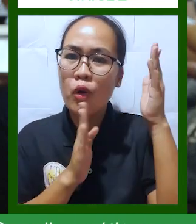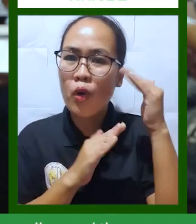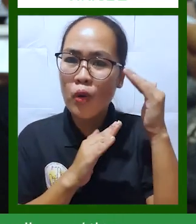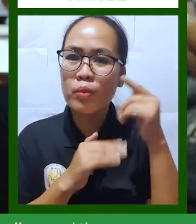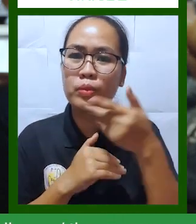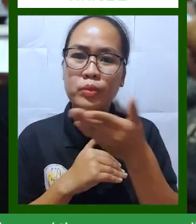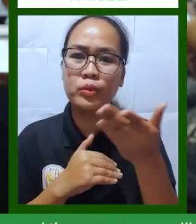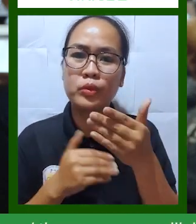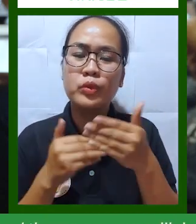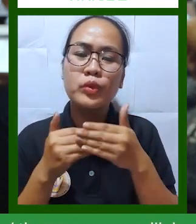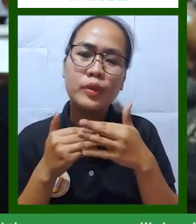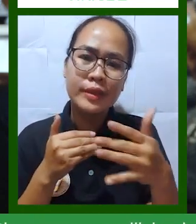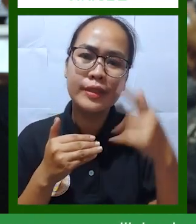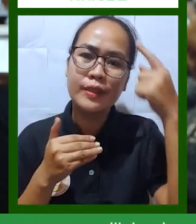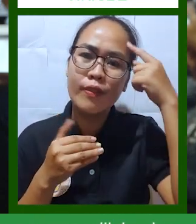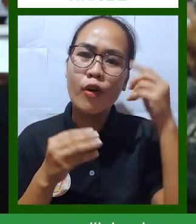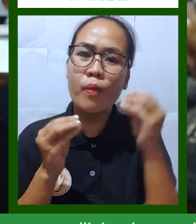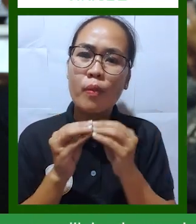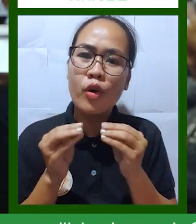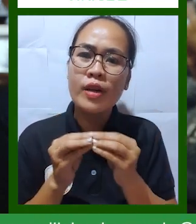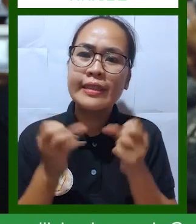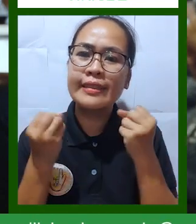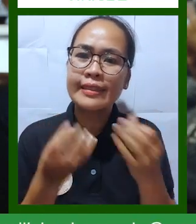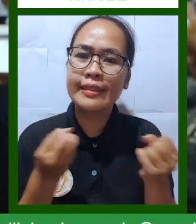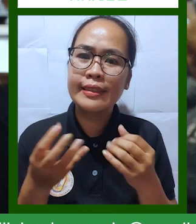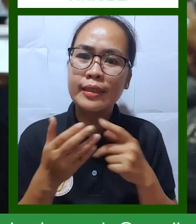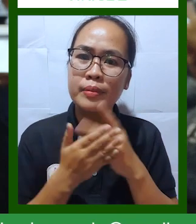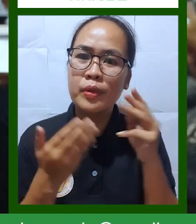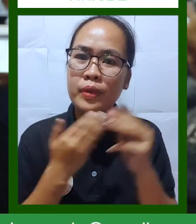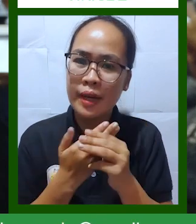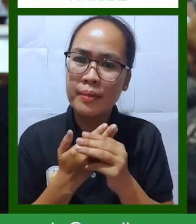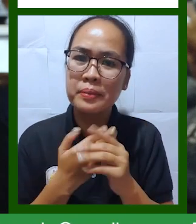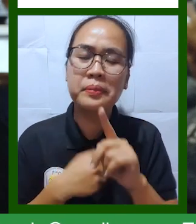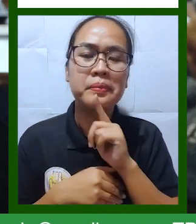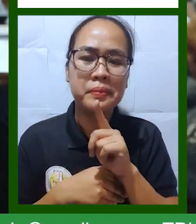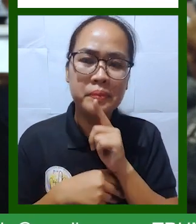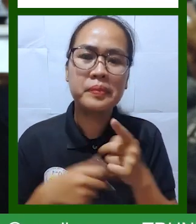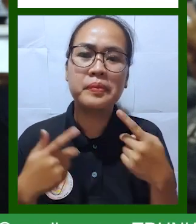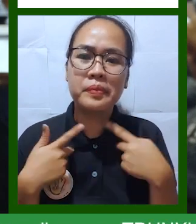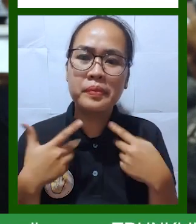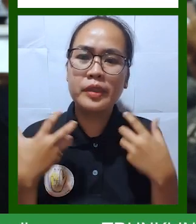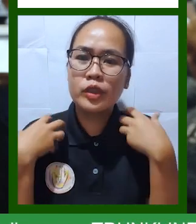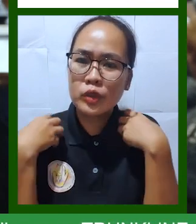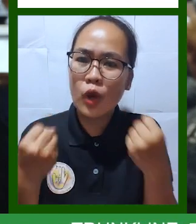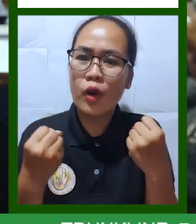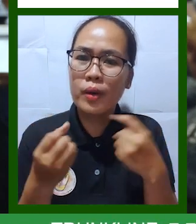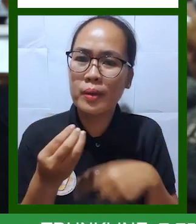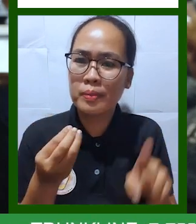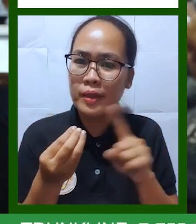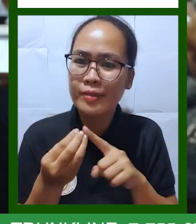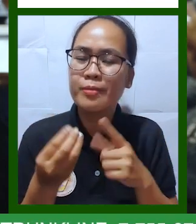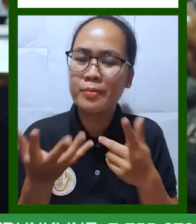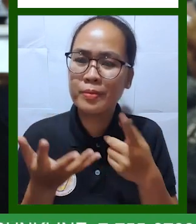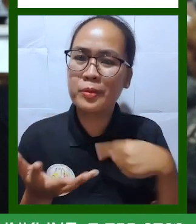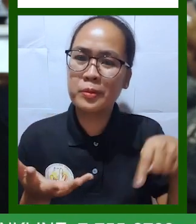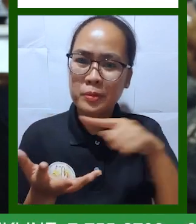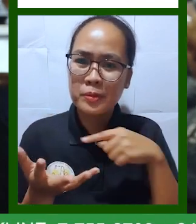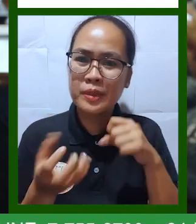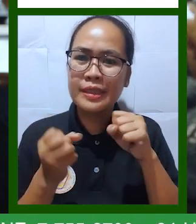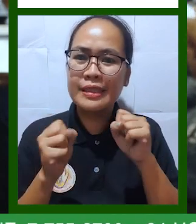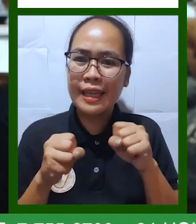po tayong magkaroon ng mas marami pang programa nang sa ganun ay mas mapatibay pa natin ang